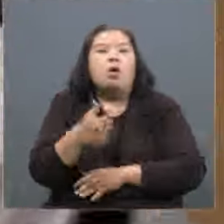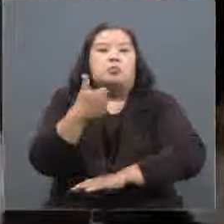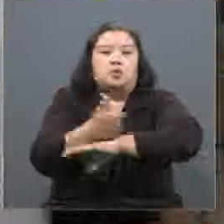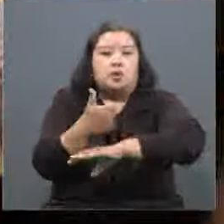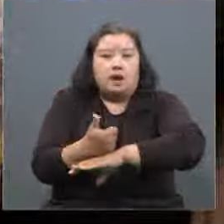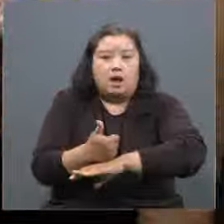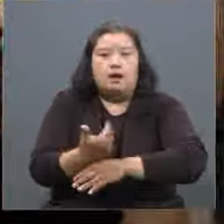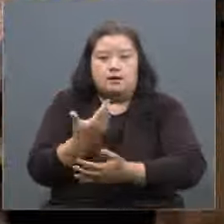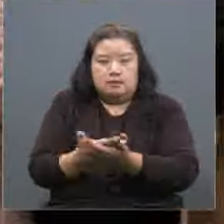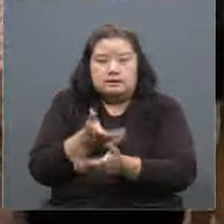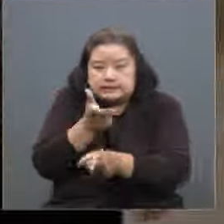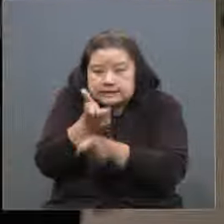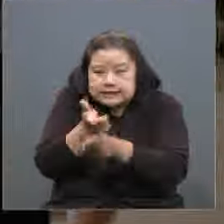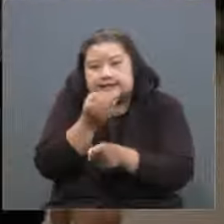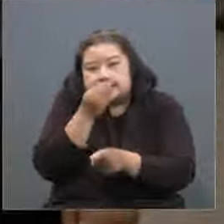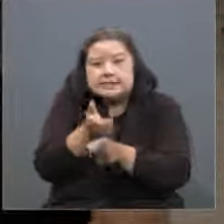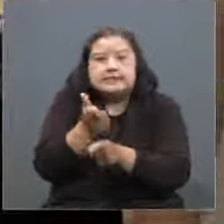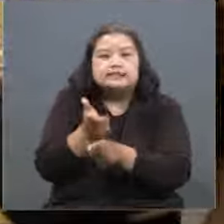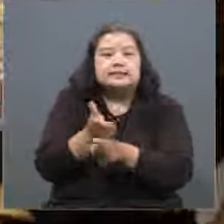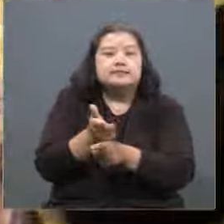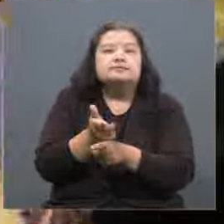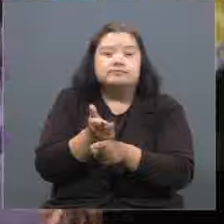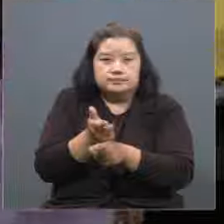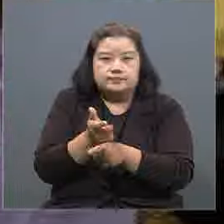จ้ามือเลี้ยงขันโตกด้วยเป็นการ